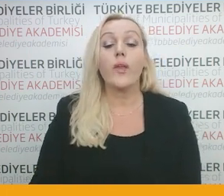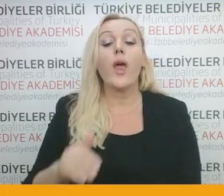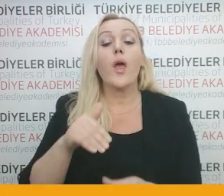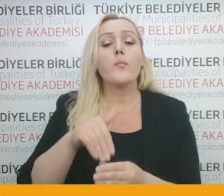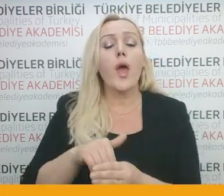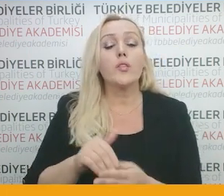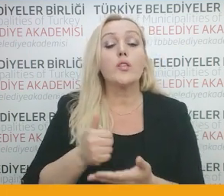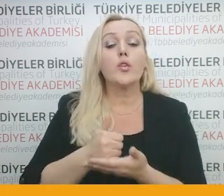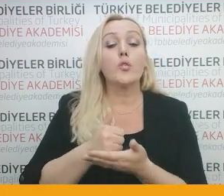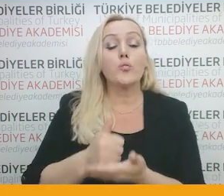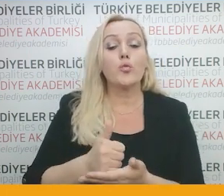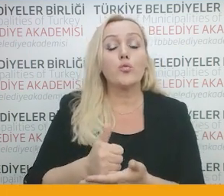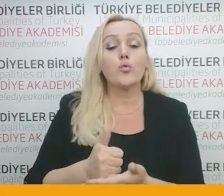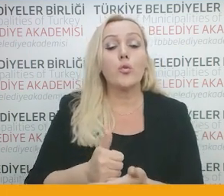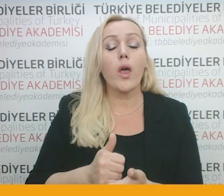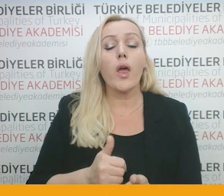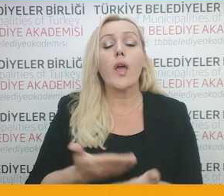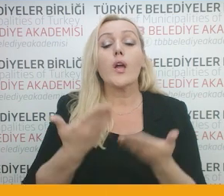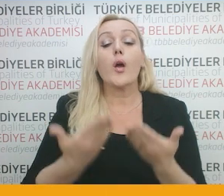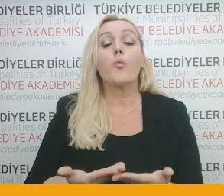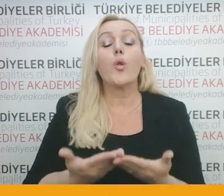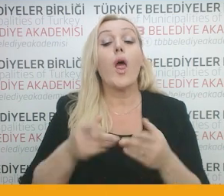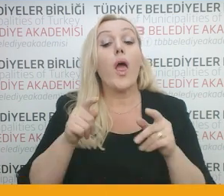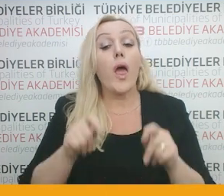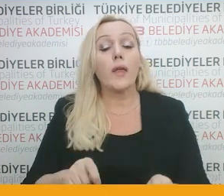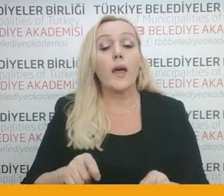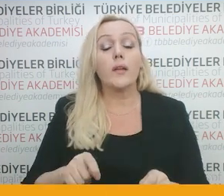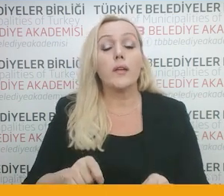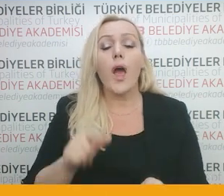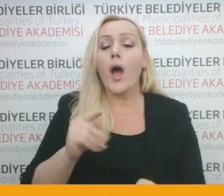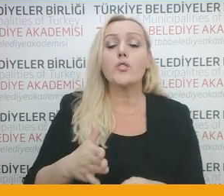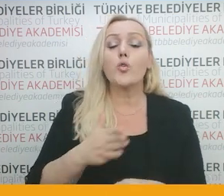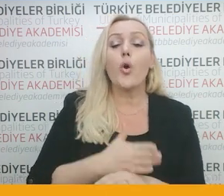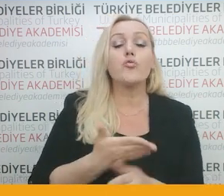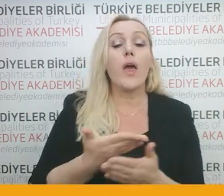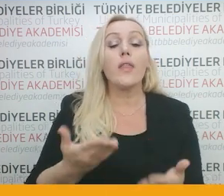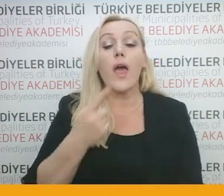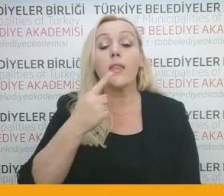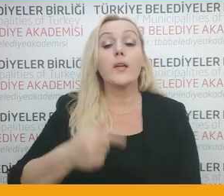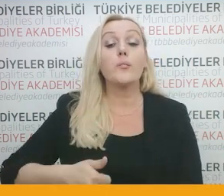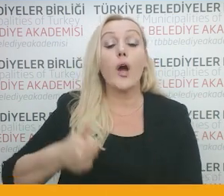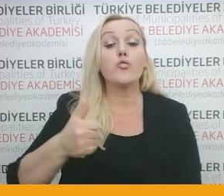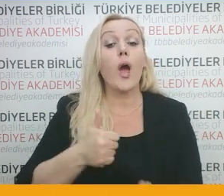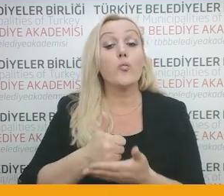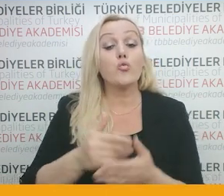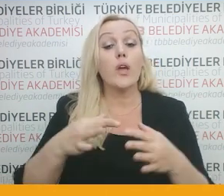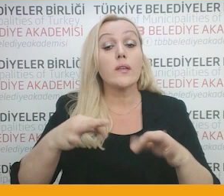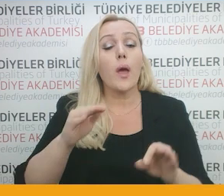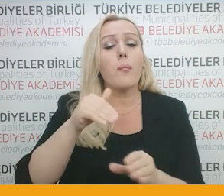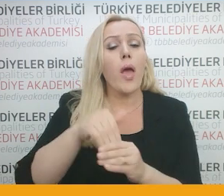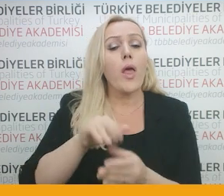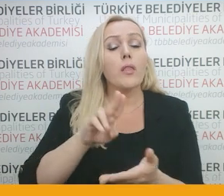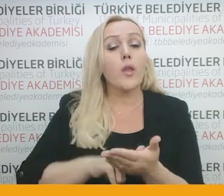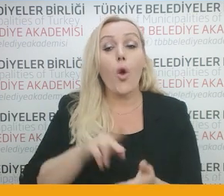Meclis bütçeyi bütünüyle reddedemez. Aynen veya değiştirerek kabul eder. Biraz önce ne dedik? Başkan bütçeyi hazırlar, encümene sunar,